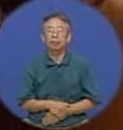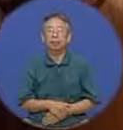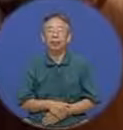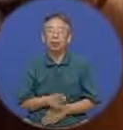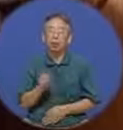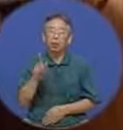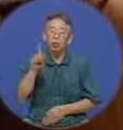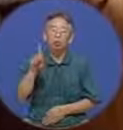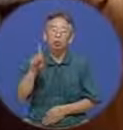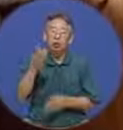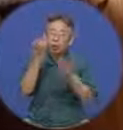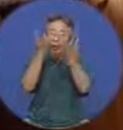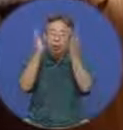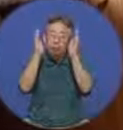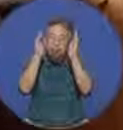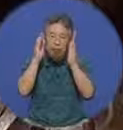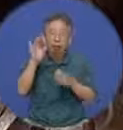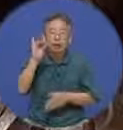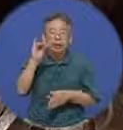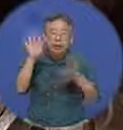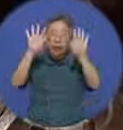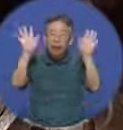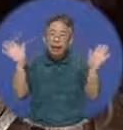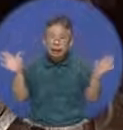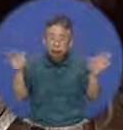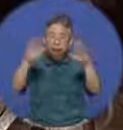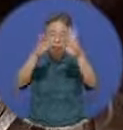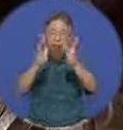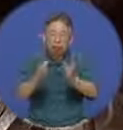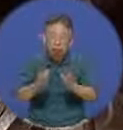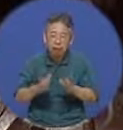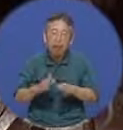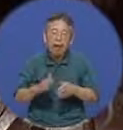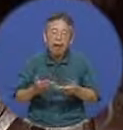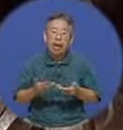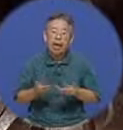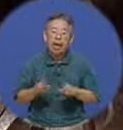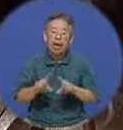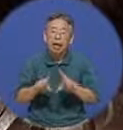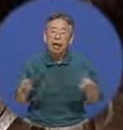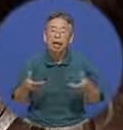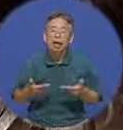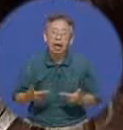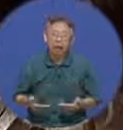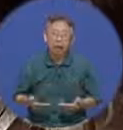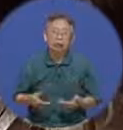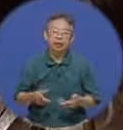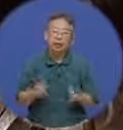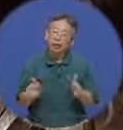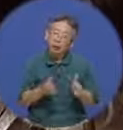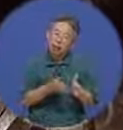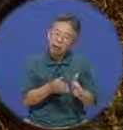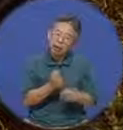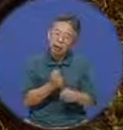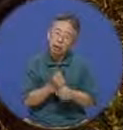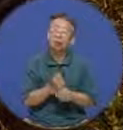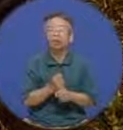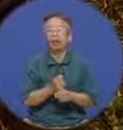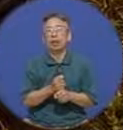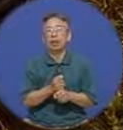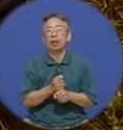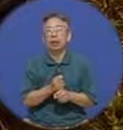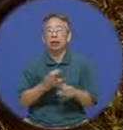この十一面千手観音像は平安時代後期の作と伝えられ、国の重要文化財に指定されています